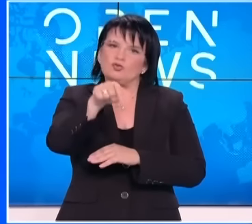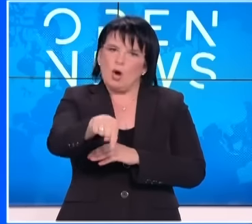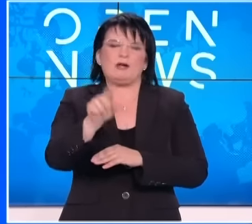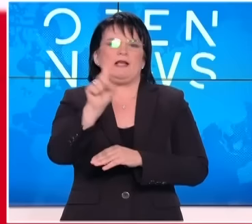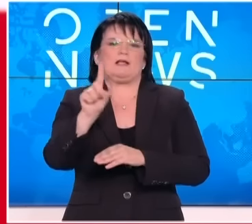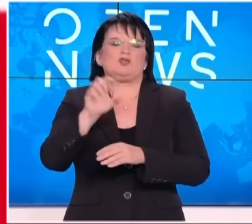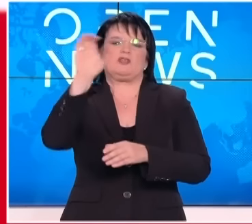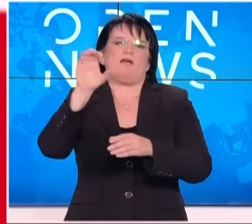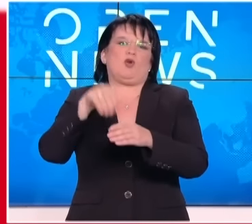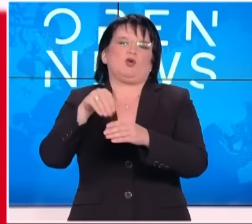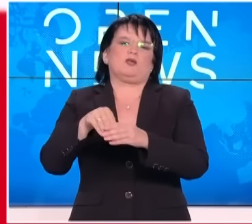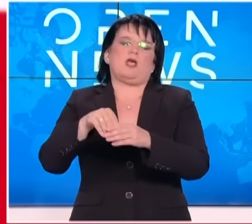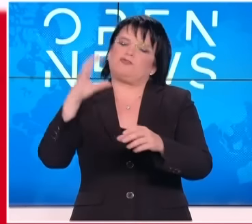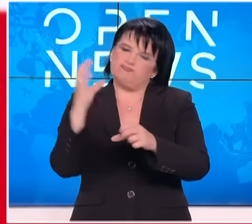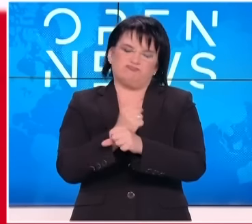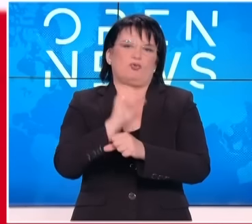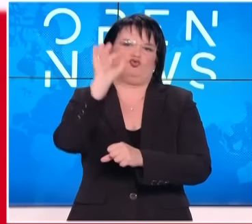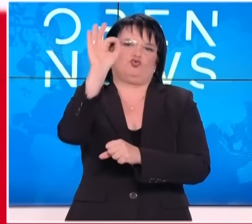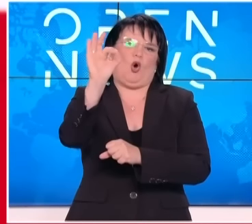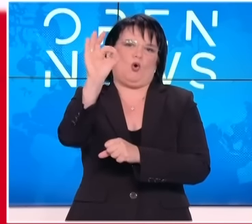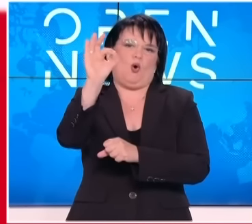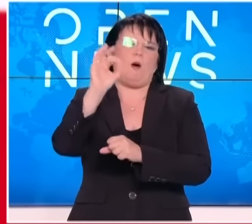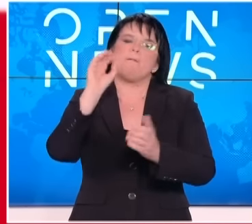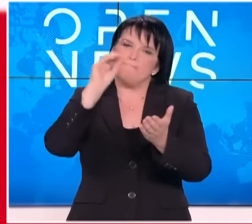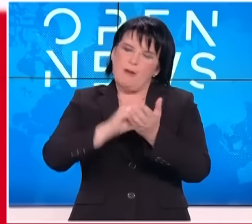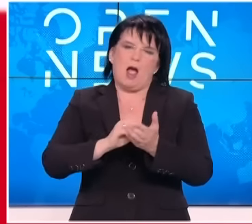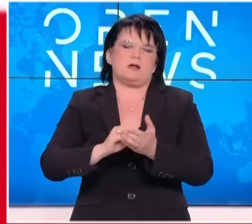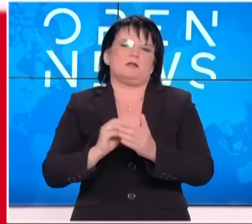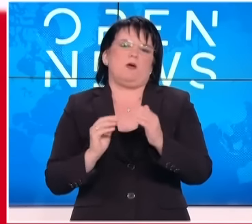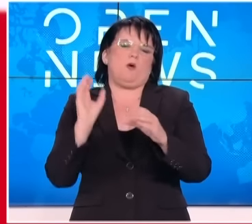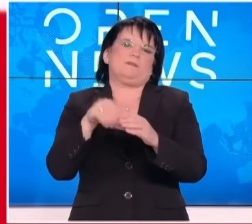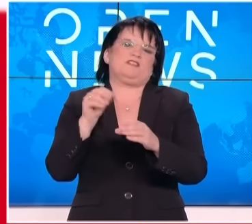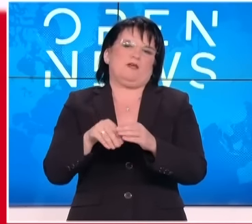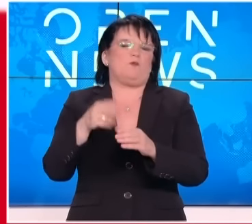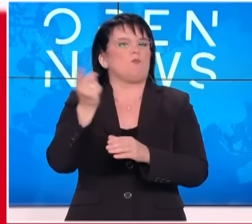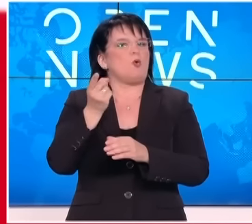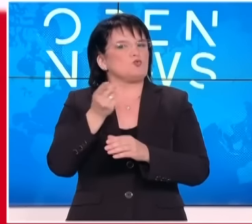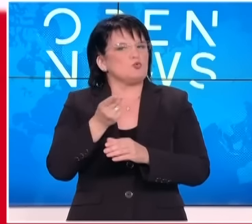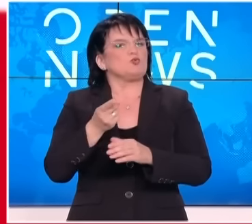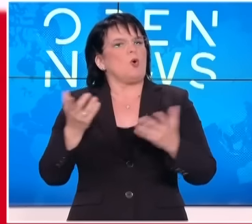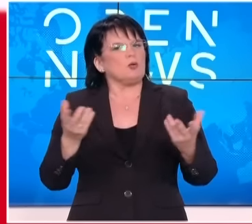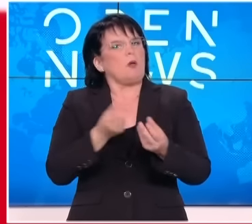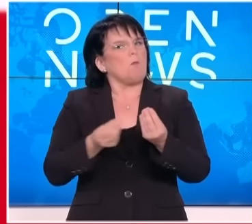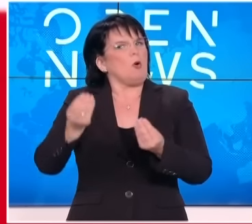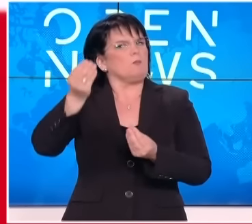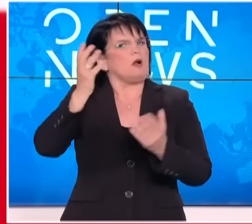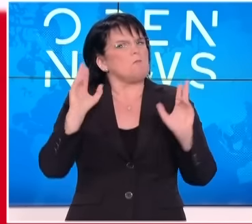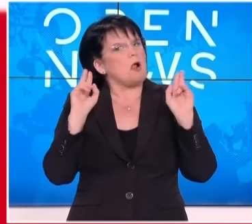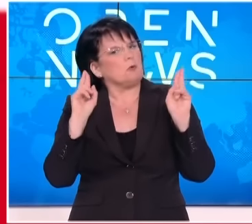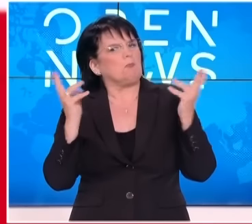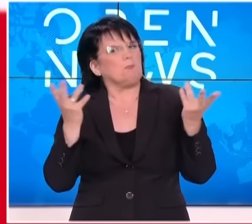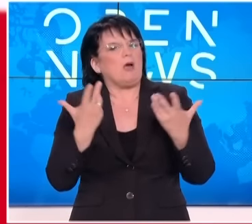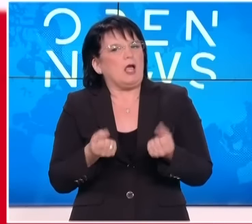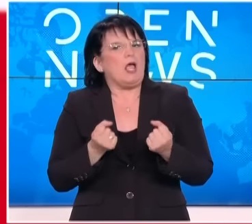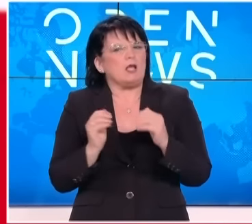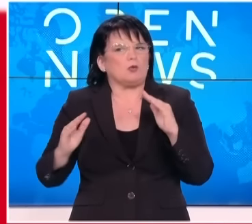κυριακή στις ευρωεκλογές να εκφραστεί ξανά και με τα ποσοστά αυτά αλλά και πολύ περισσότερο γιατί υπάρχει